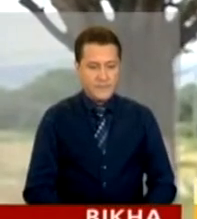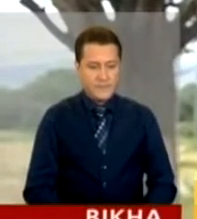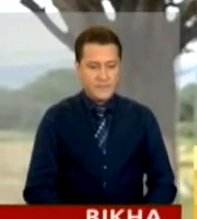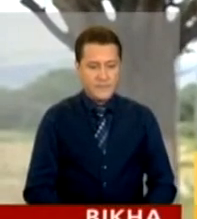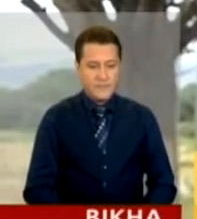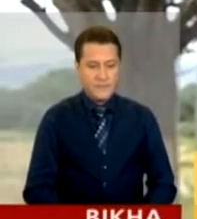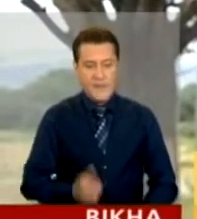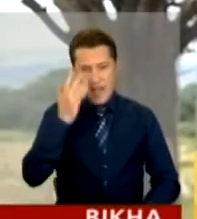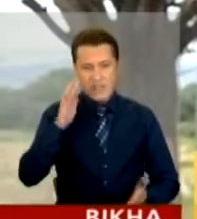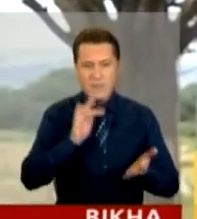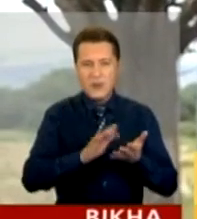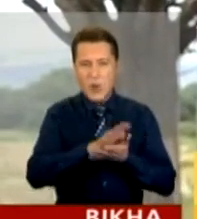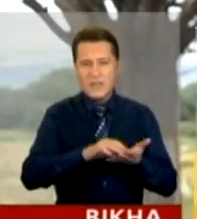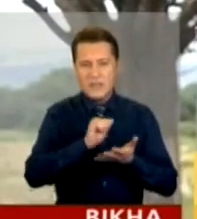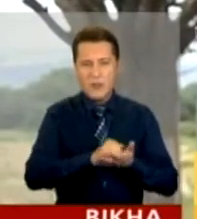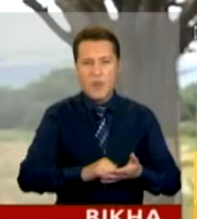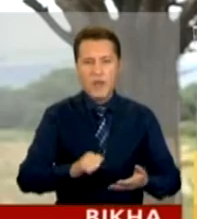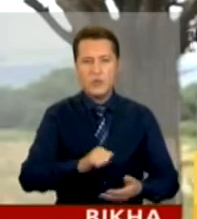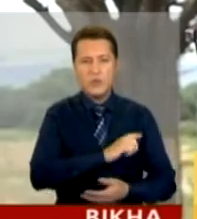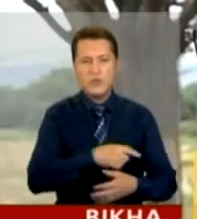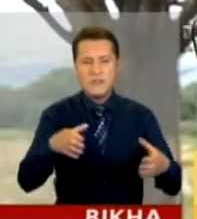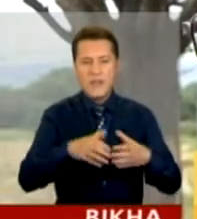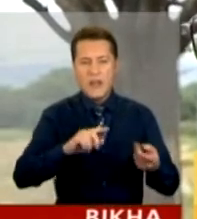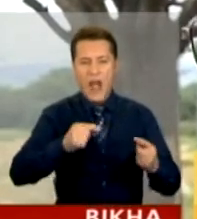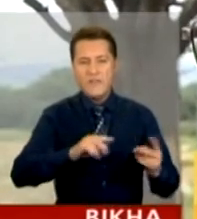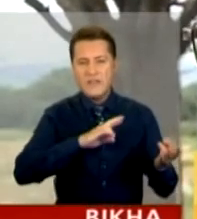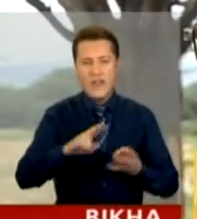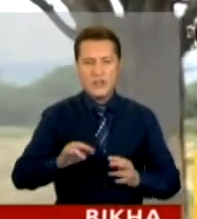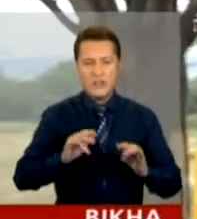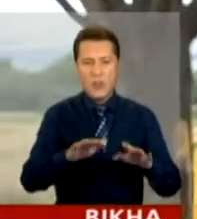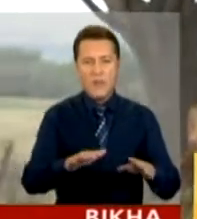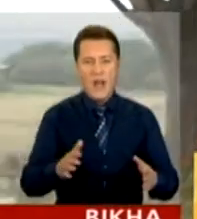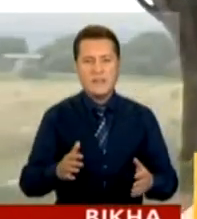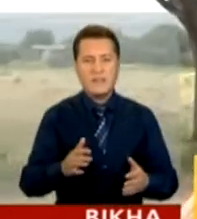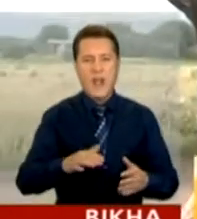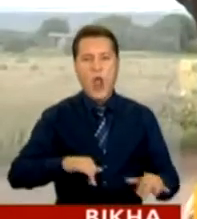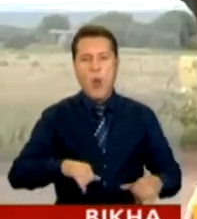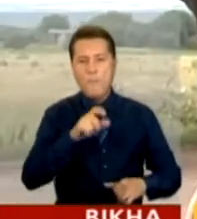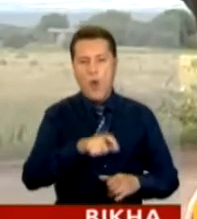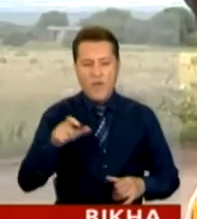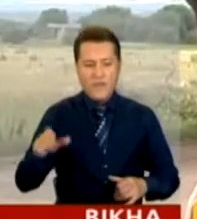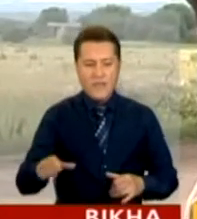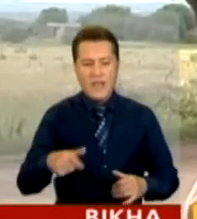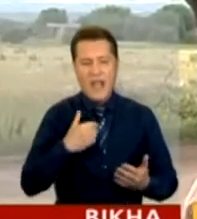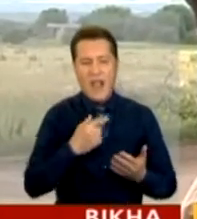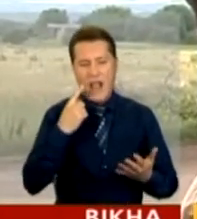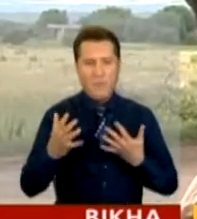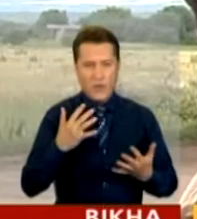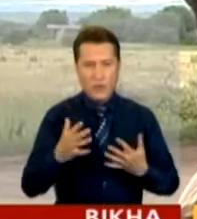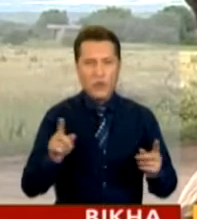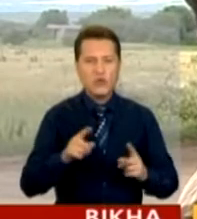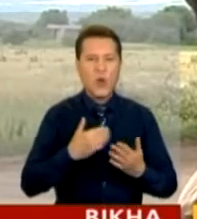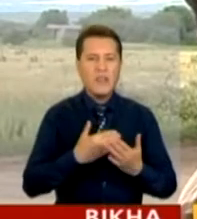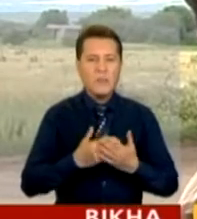Так, з метою дискредитації сил антитерористичної операції, які знаходяться у визначених районах, бойовики імітують діяльність, що нібито